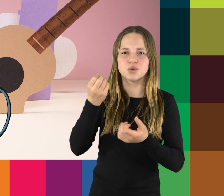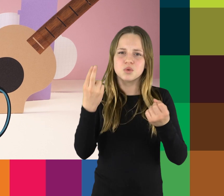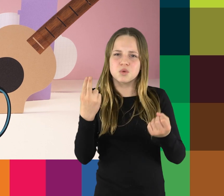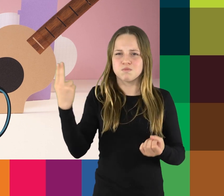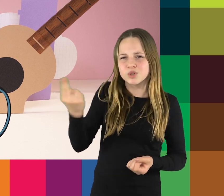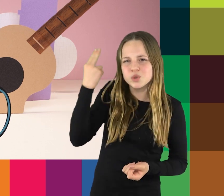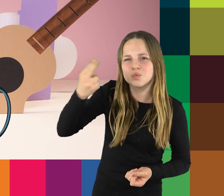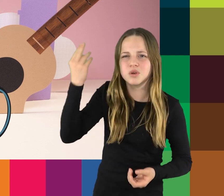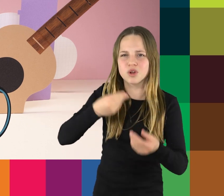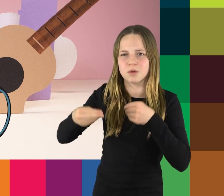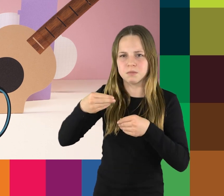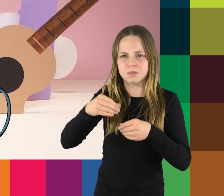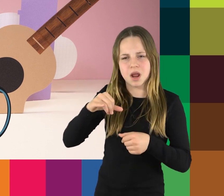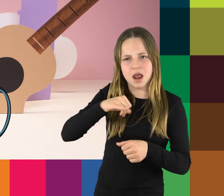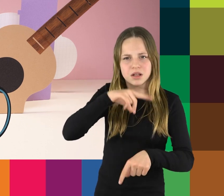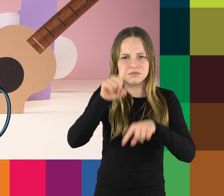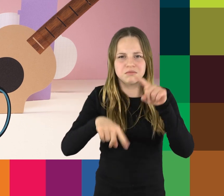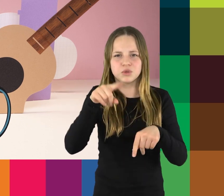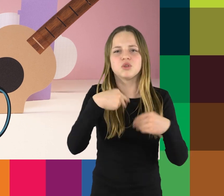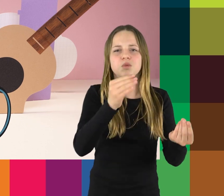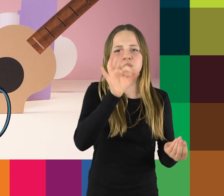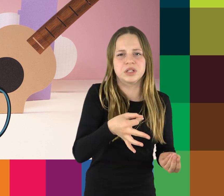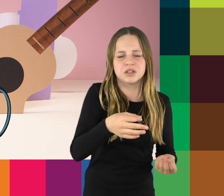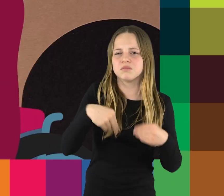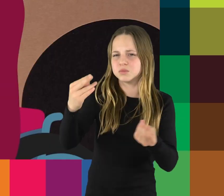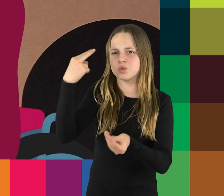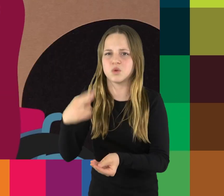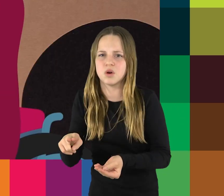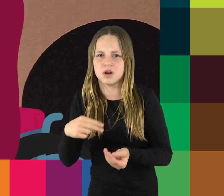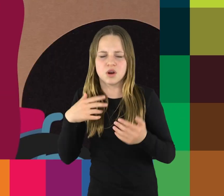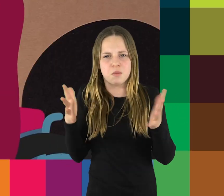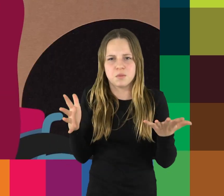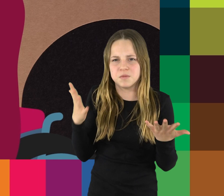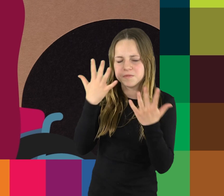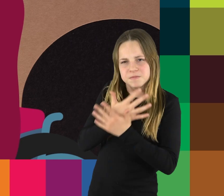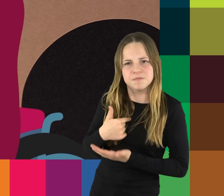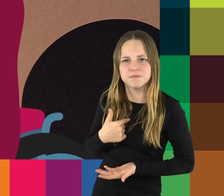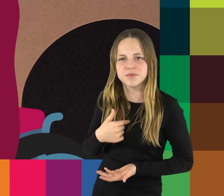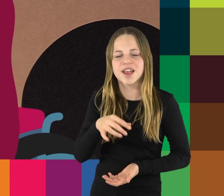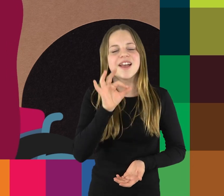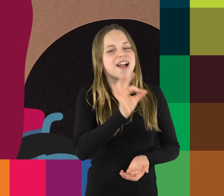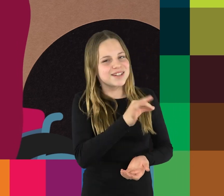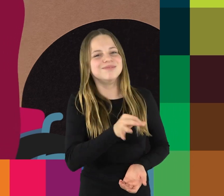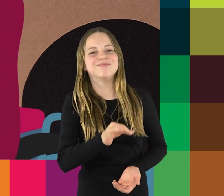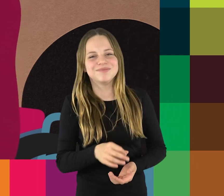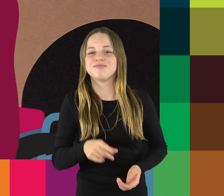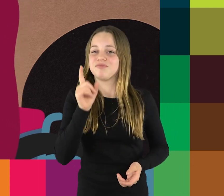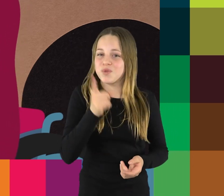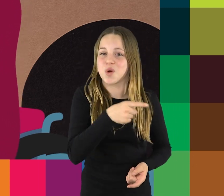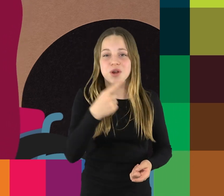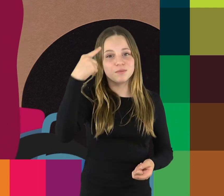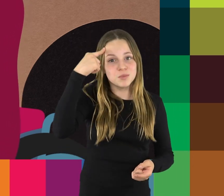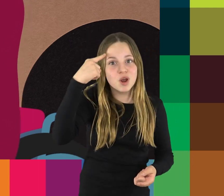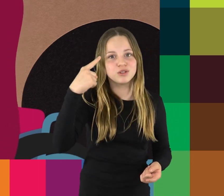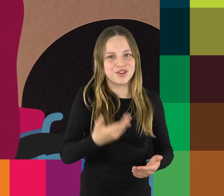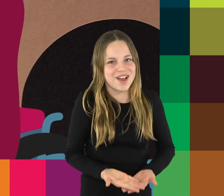utiliser. Que veux-tu dire? On doit s'aider le plus possible avec nos droits. N'oublie pas, tu as le droit